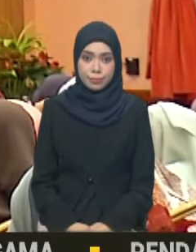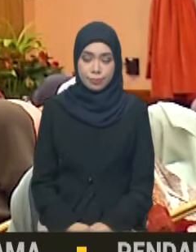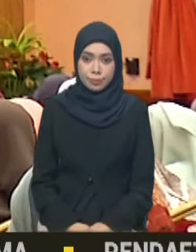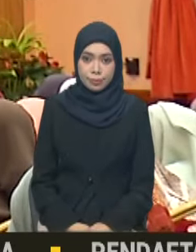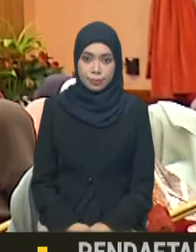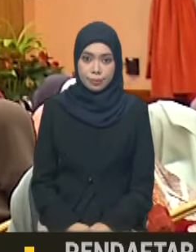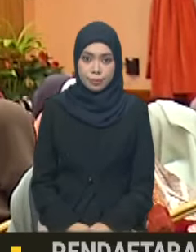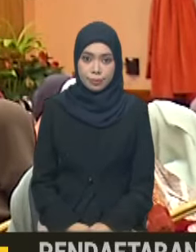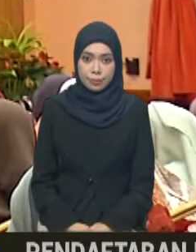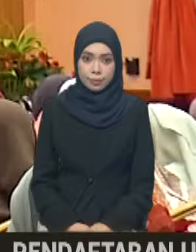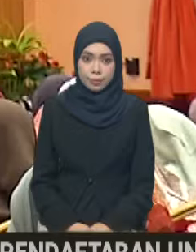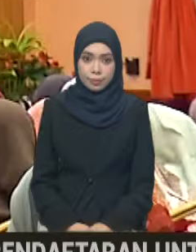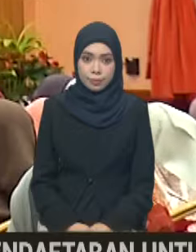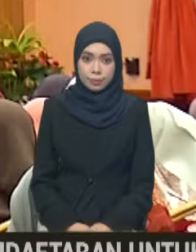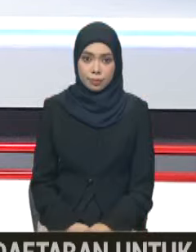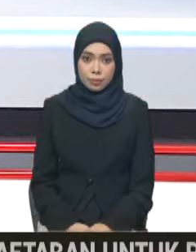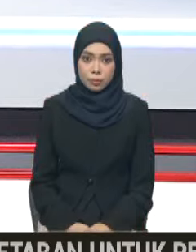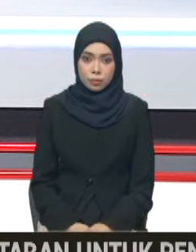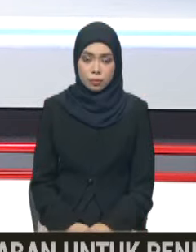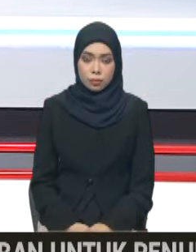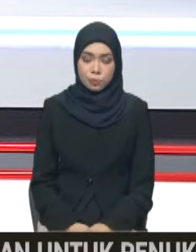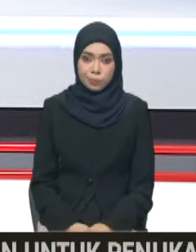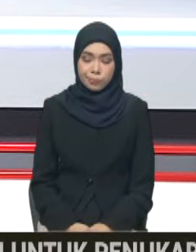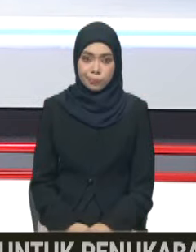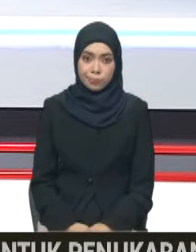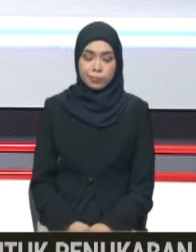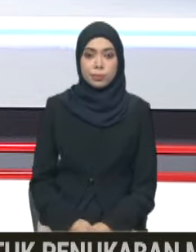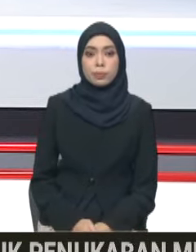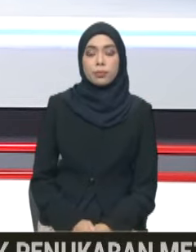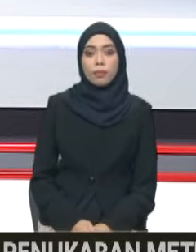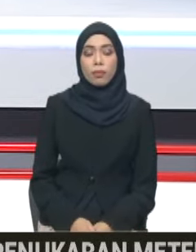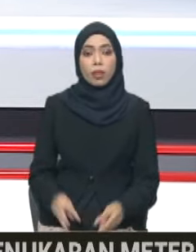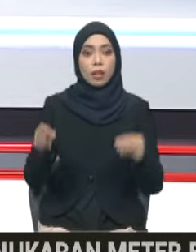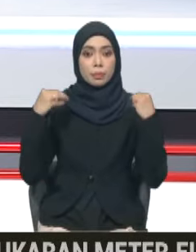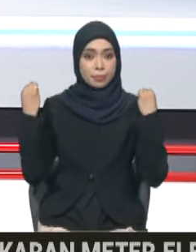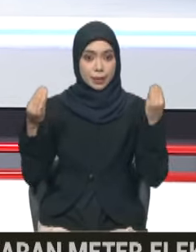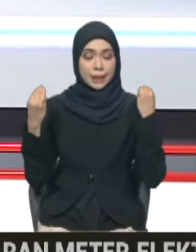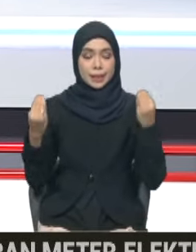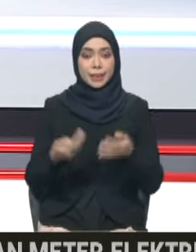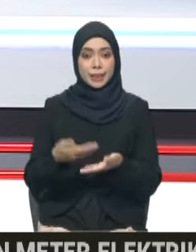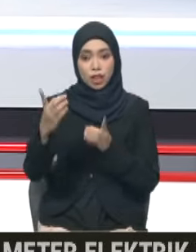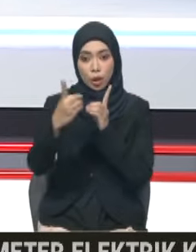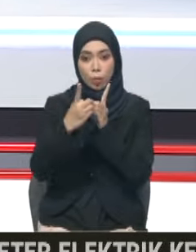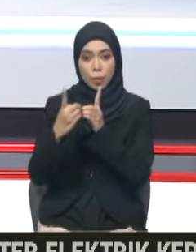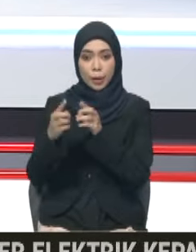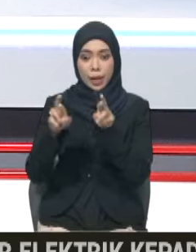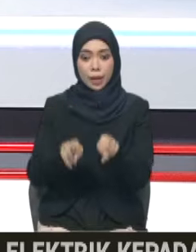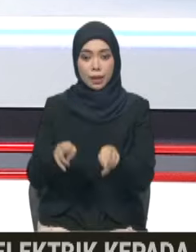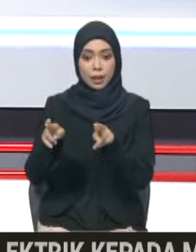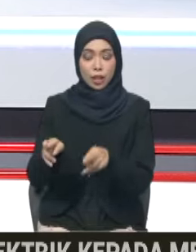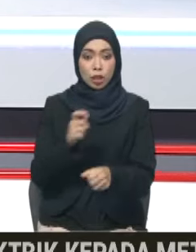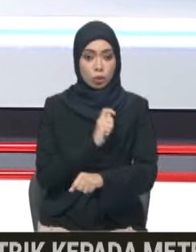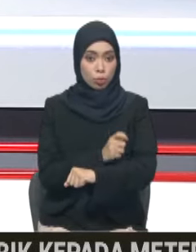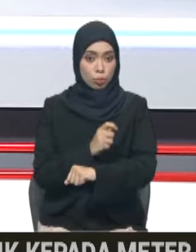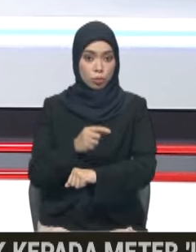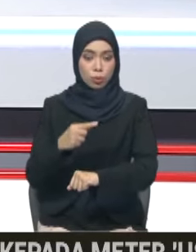rights untuk memerintah. Majlis Ramah Mesra bersama rakyat dan penduduk di daerah Tutong sempena